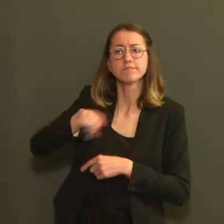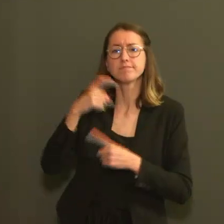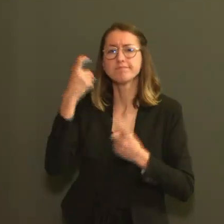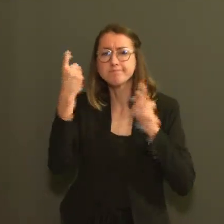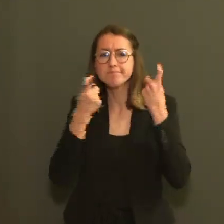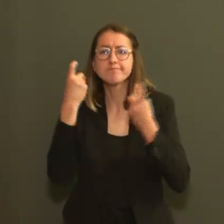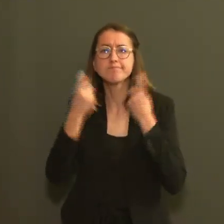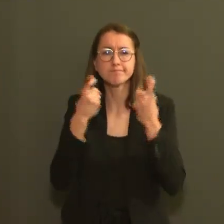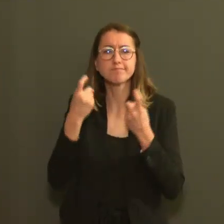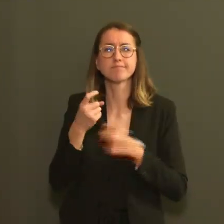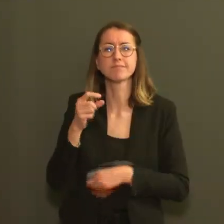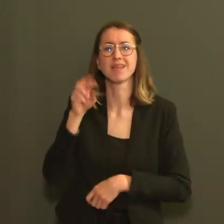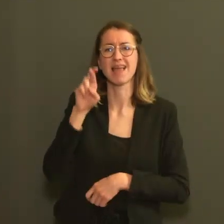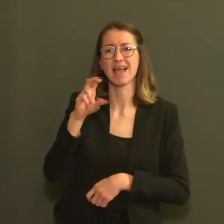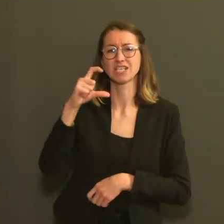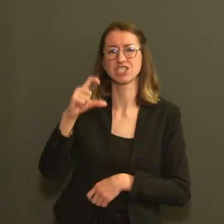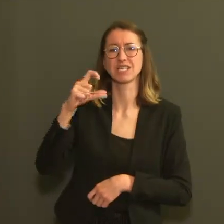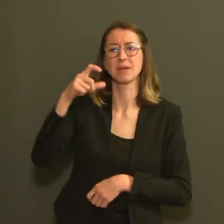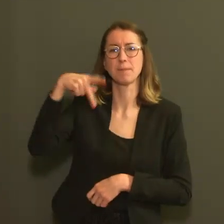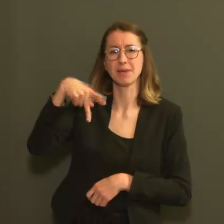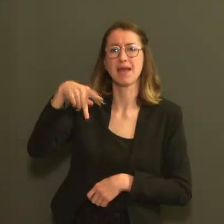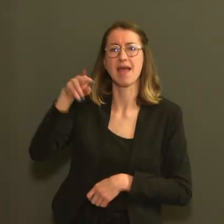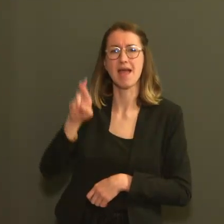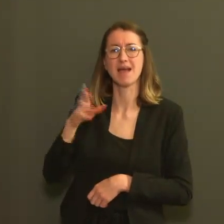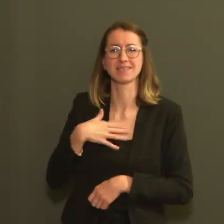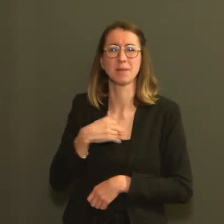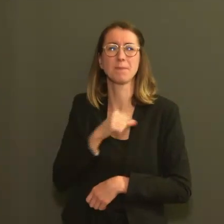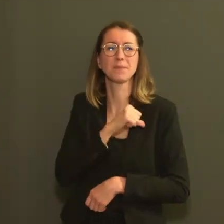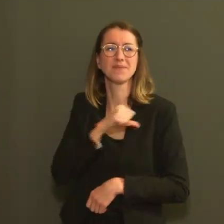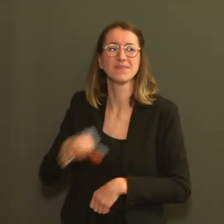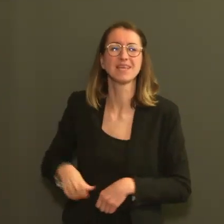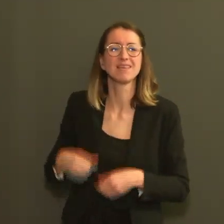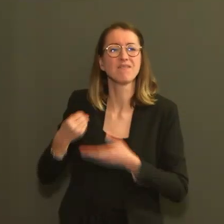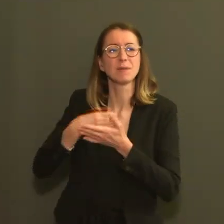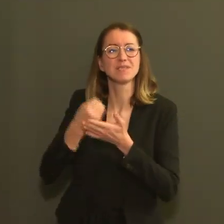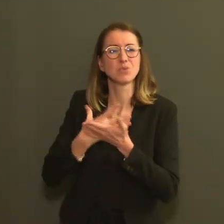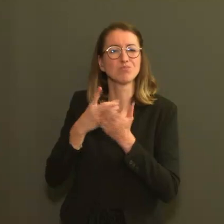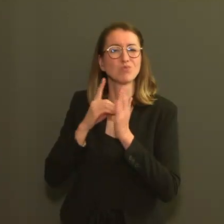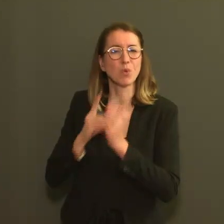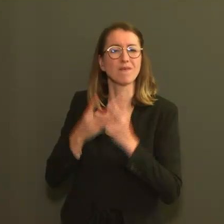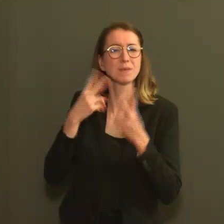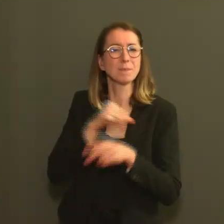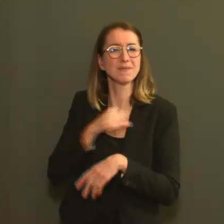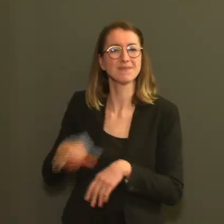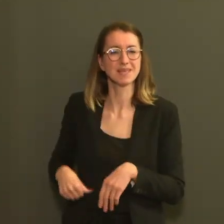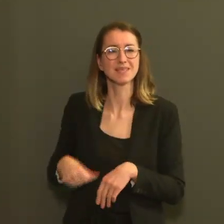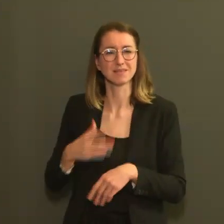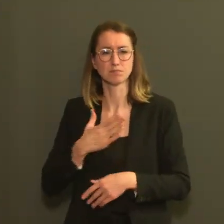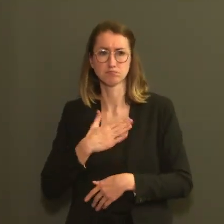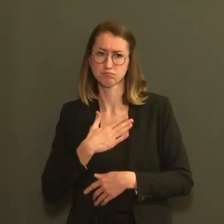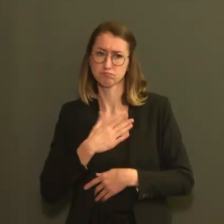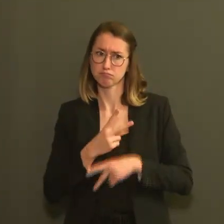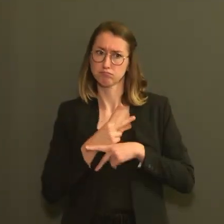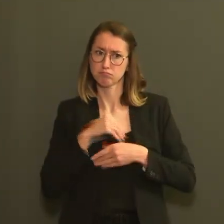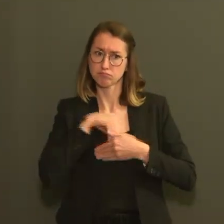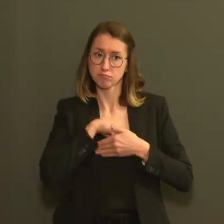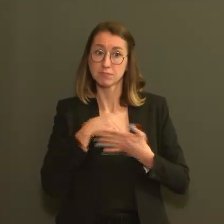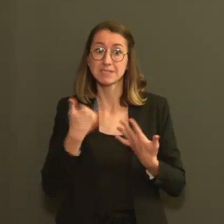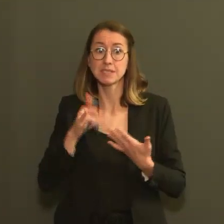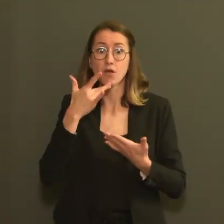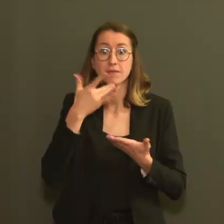départ limite les possibilités d'obtenir ou de demander certaines informations. Tout ceci demanderait donc probablement une